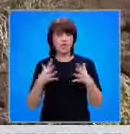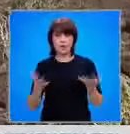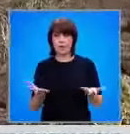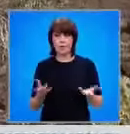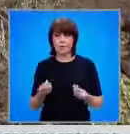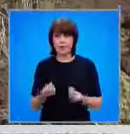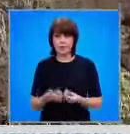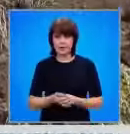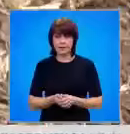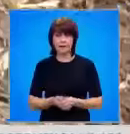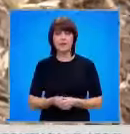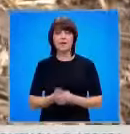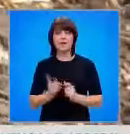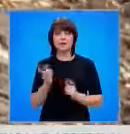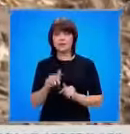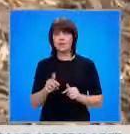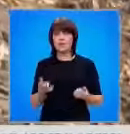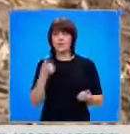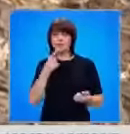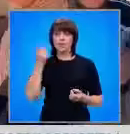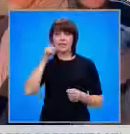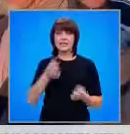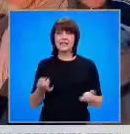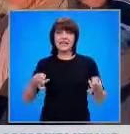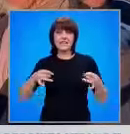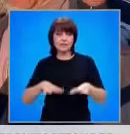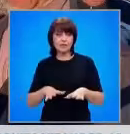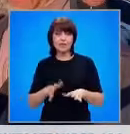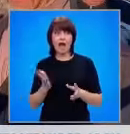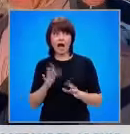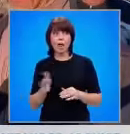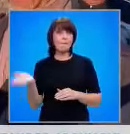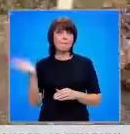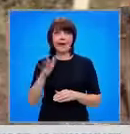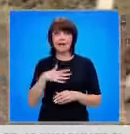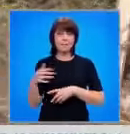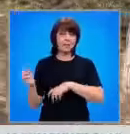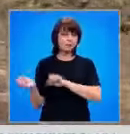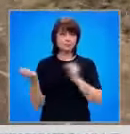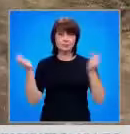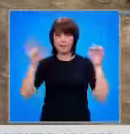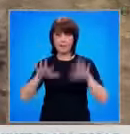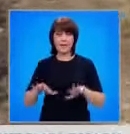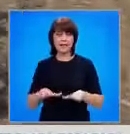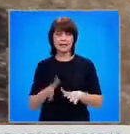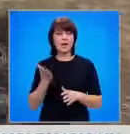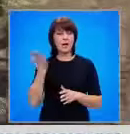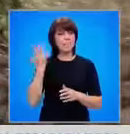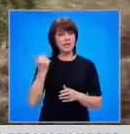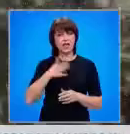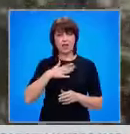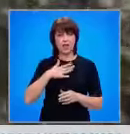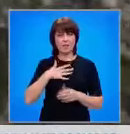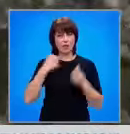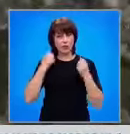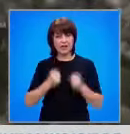нататък имате да се възстановим следващата година. И не дай си Боже да има пак такова бедствие. Имало и други тежки години, но като